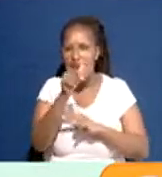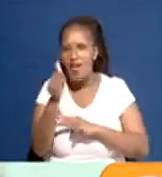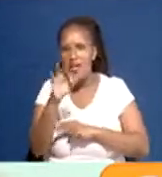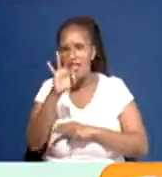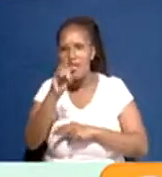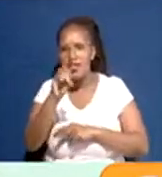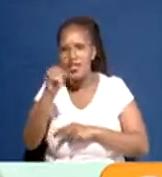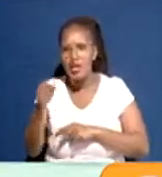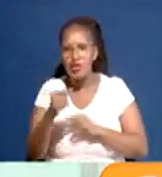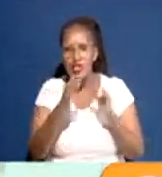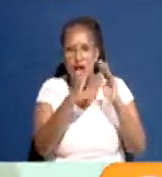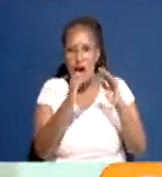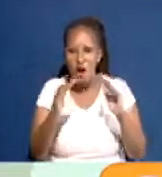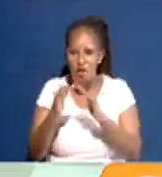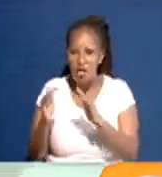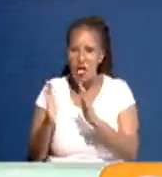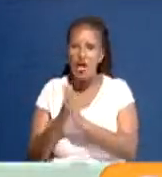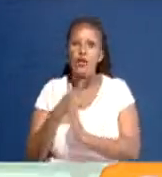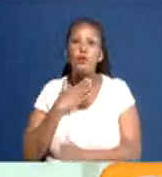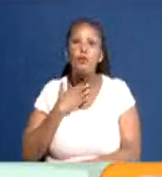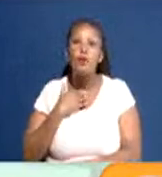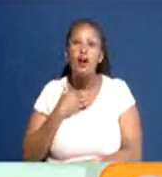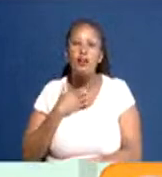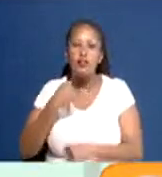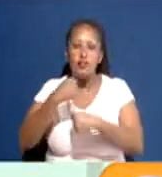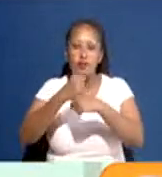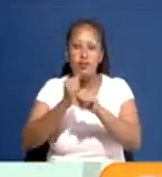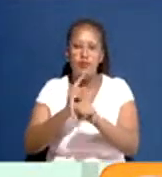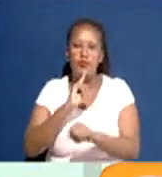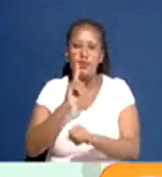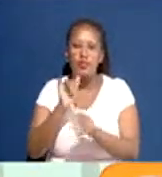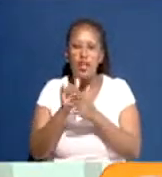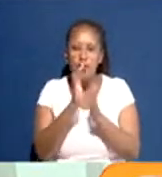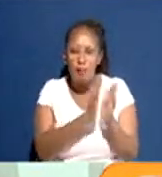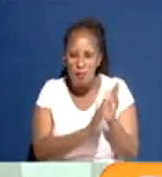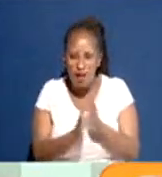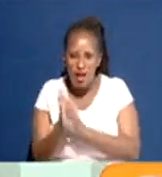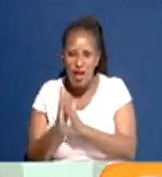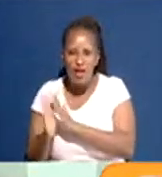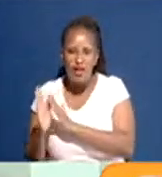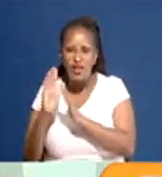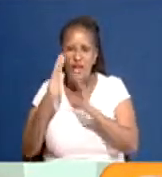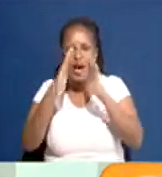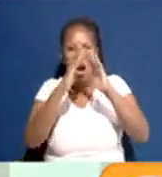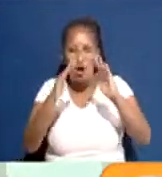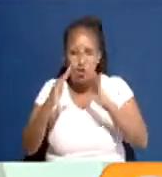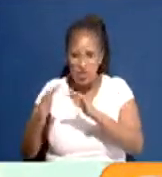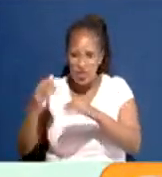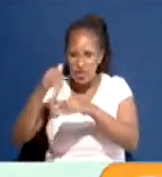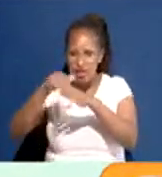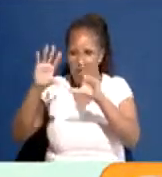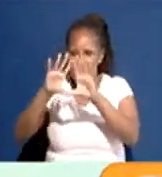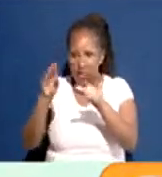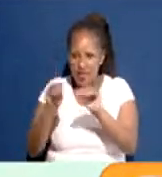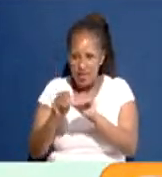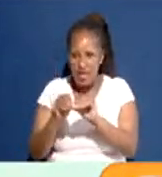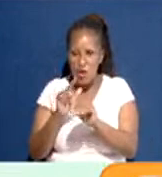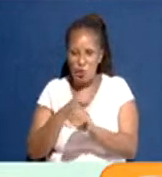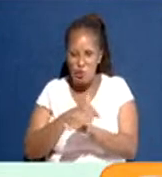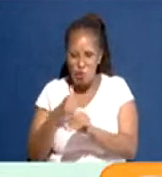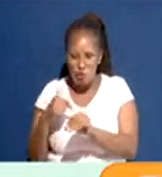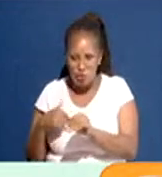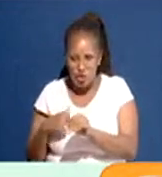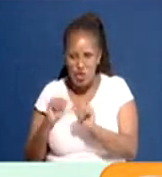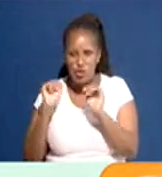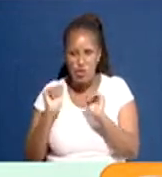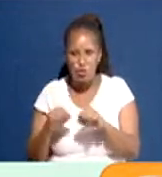zingine. Na tunataka kuhakikisha ya kwamba hiyo mpango, katika budget yetu tumeweka